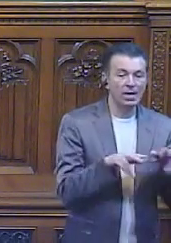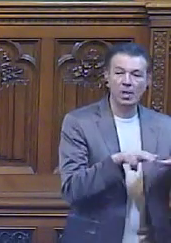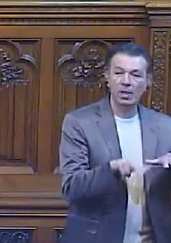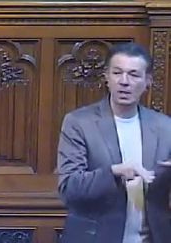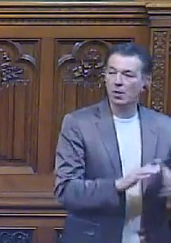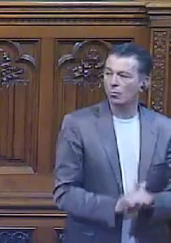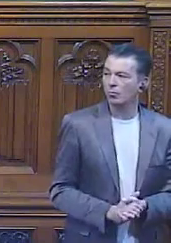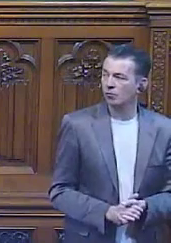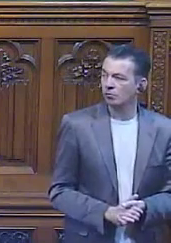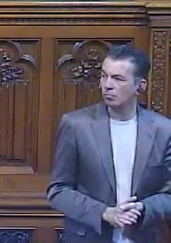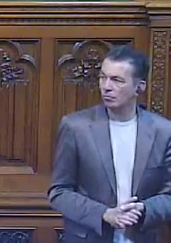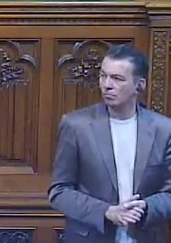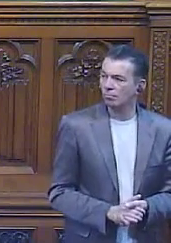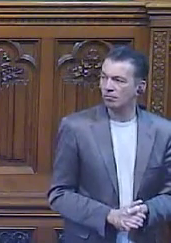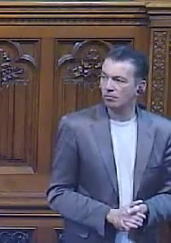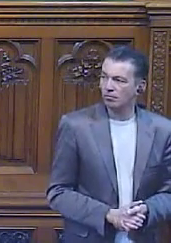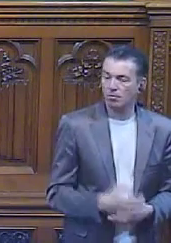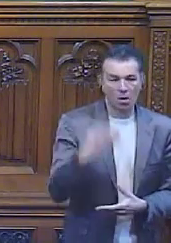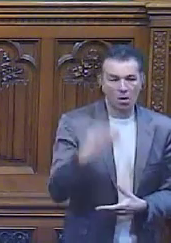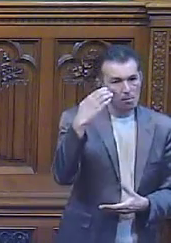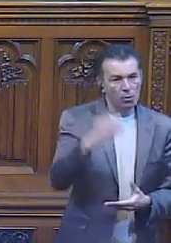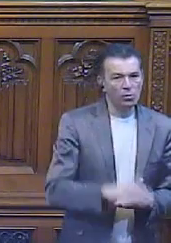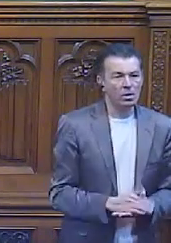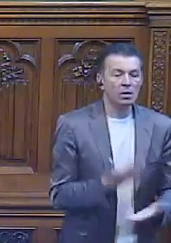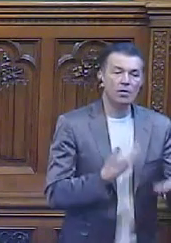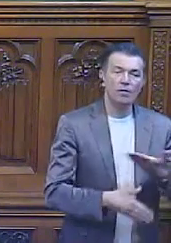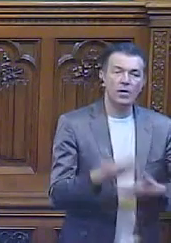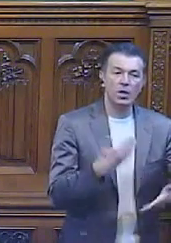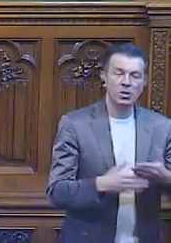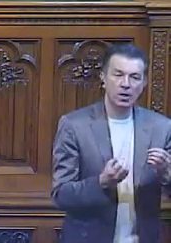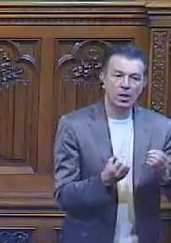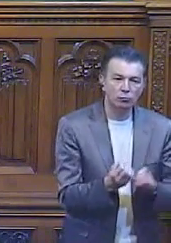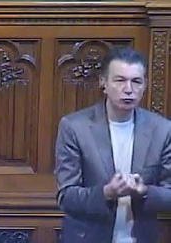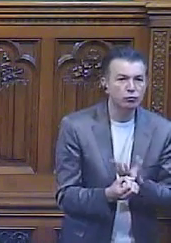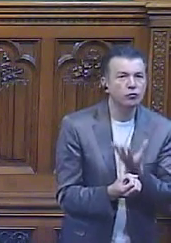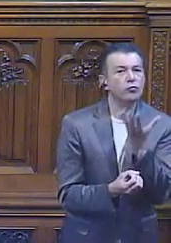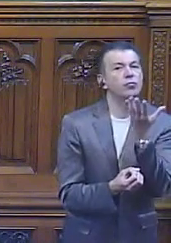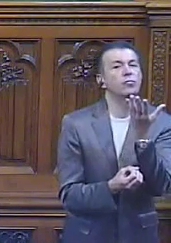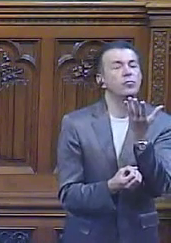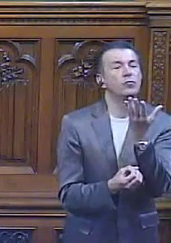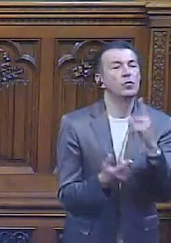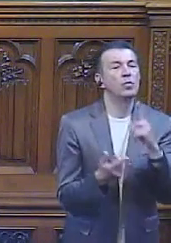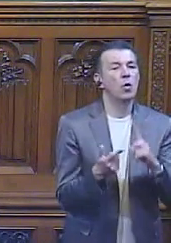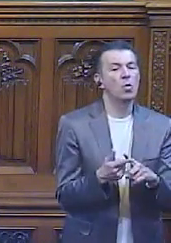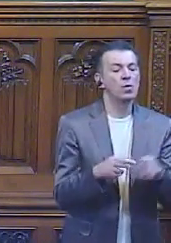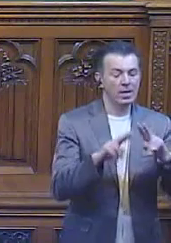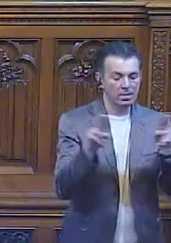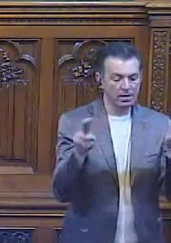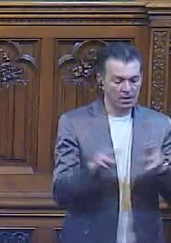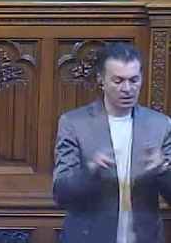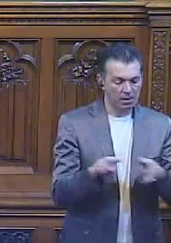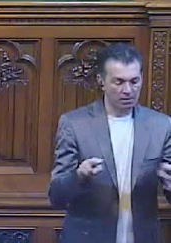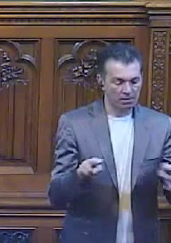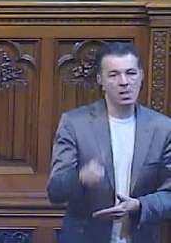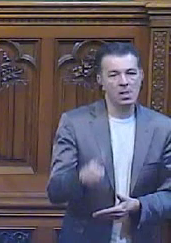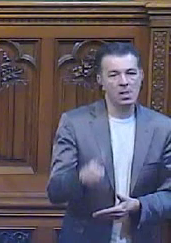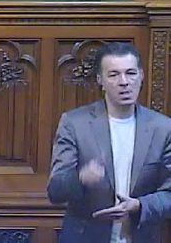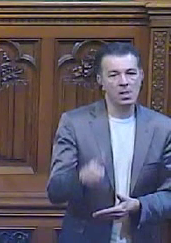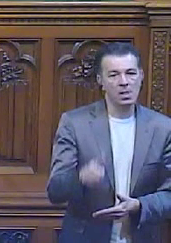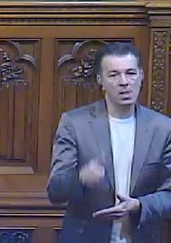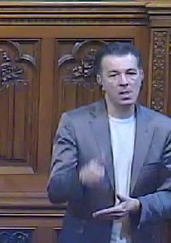hat, ist München wirtschaftlich aufgeblüht und hat sich international wieder positionieren